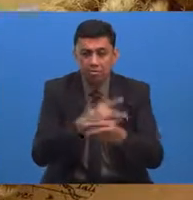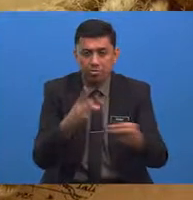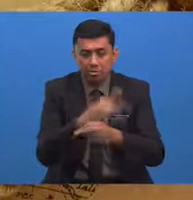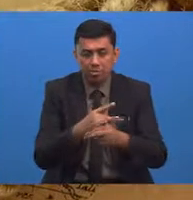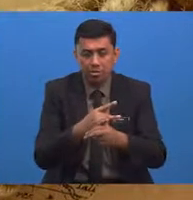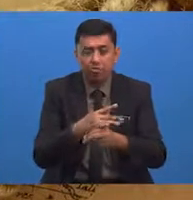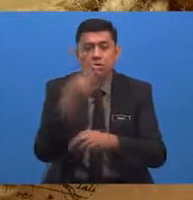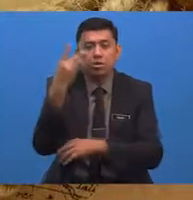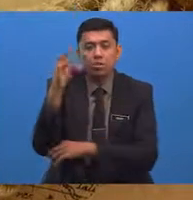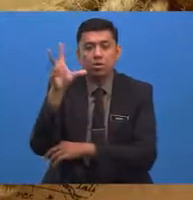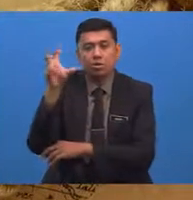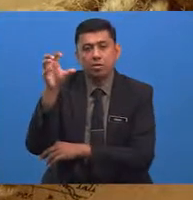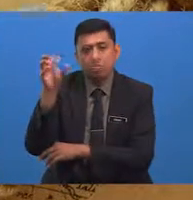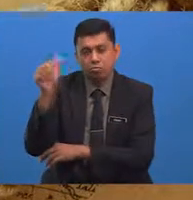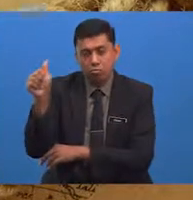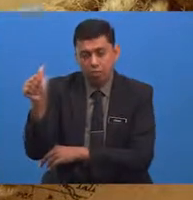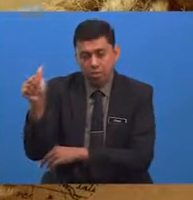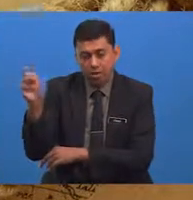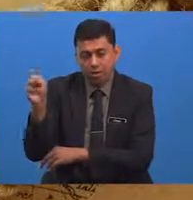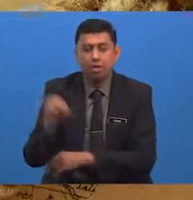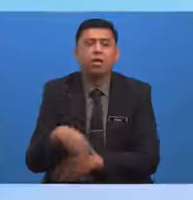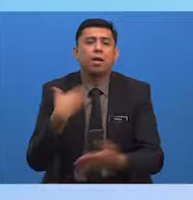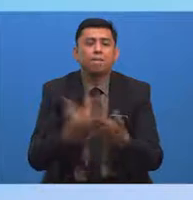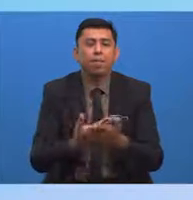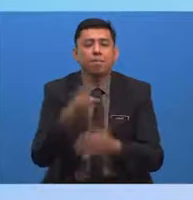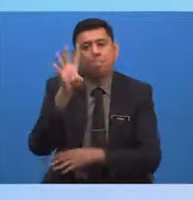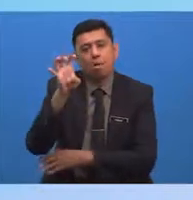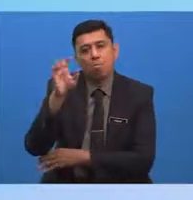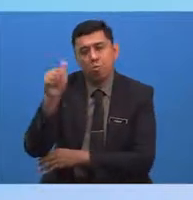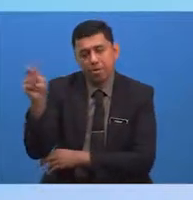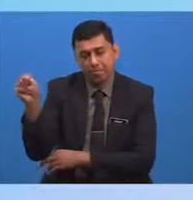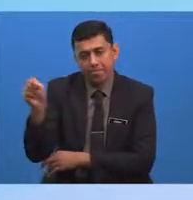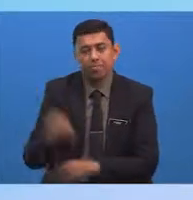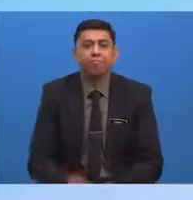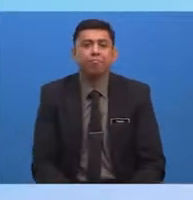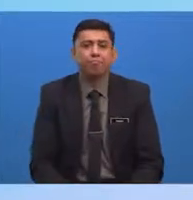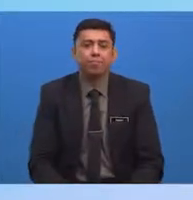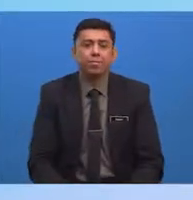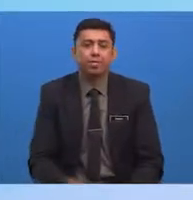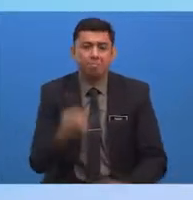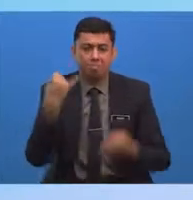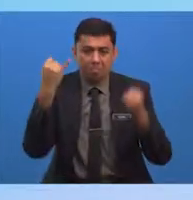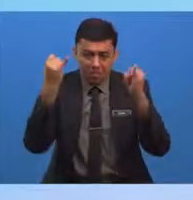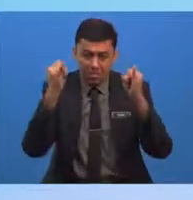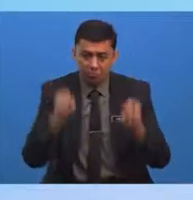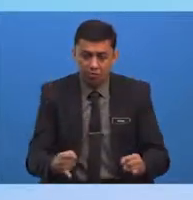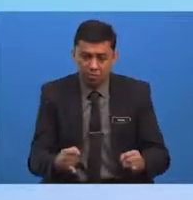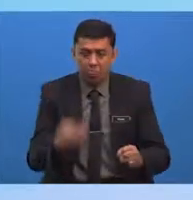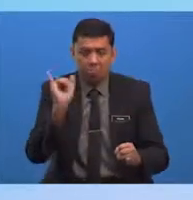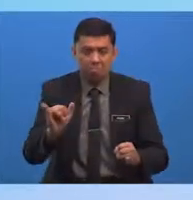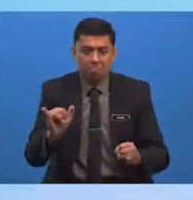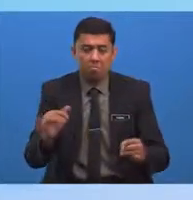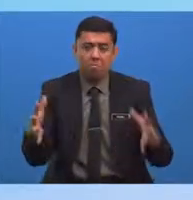tahun 1830-an hingga 1840-an. Antara individu-individu yang terlibat dalam percaturan politik